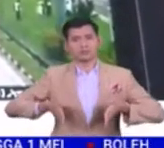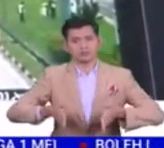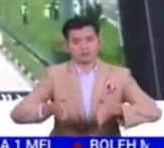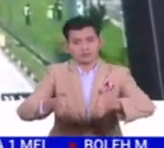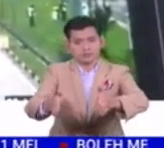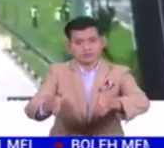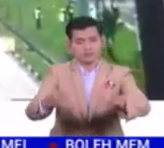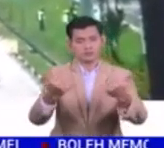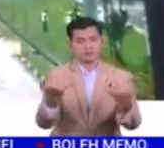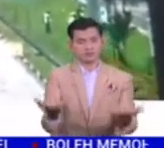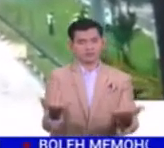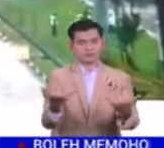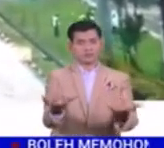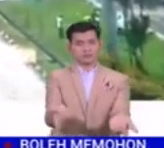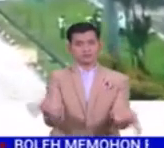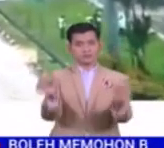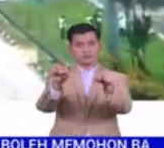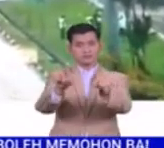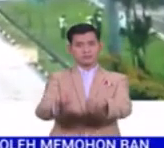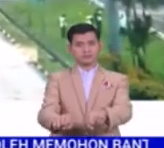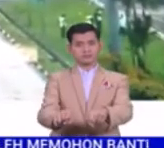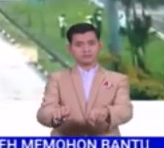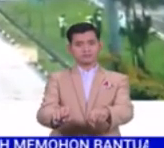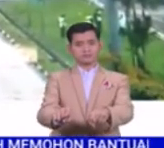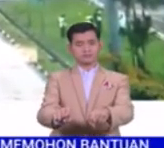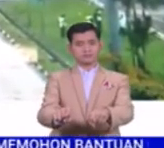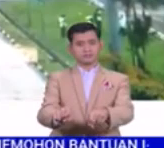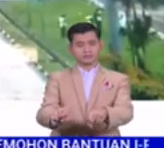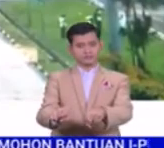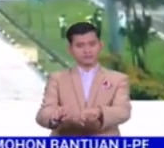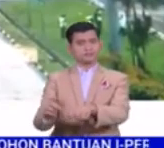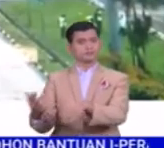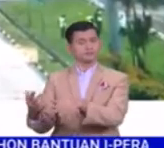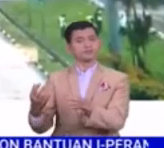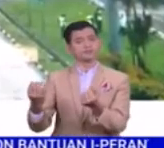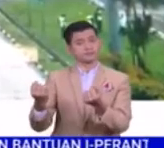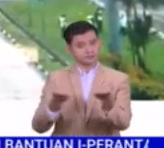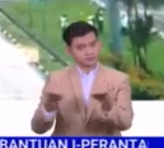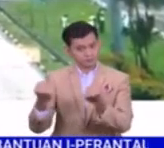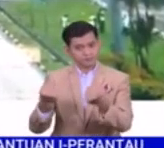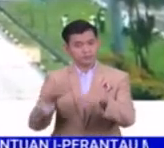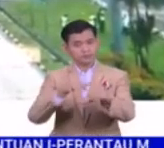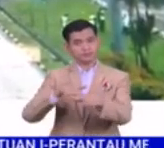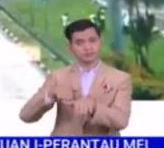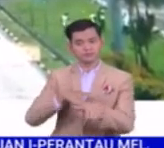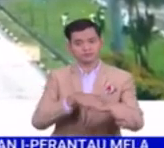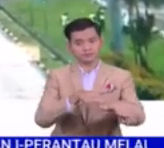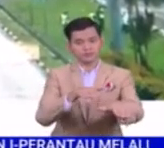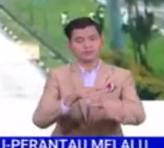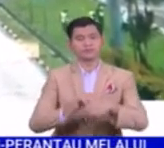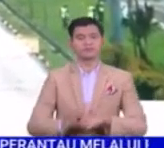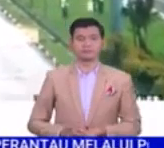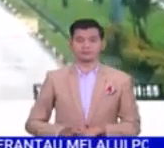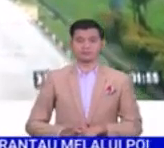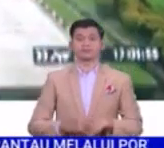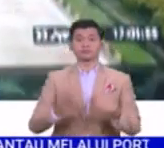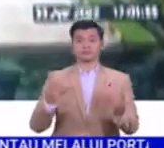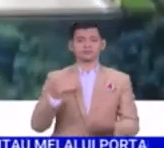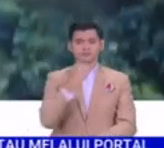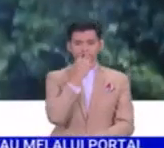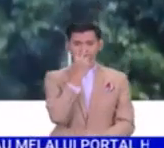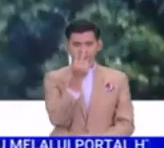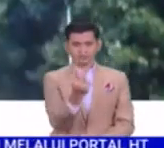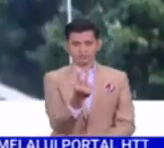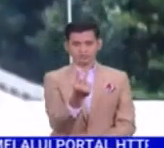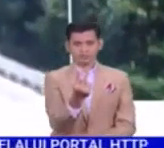sendiri aliran trafik bergerak perlahan. Seterusnya, kita ke paparan skrin kedua di